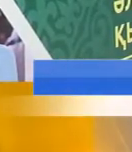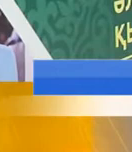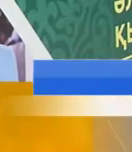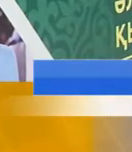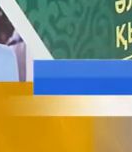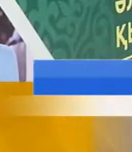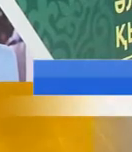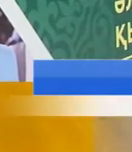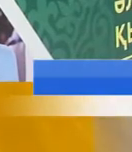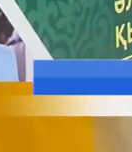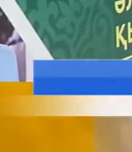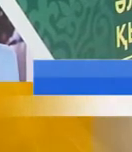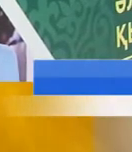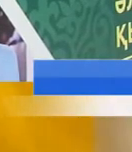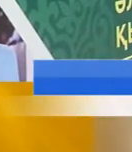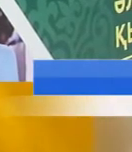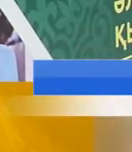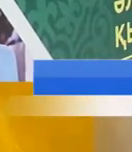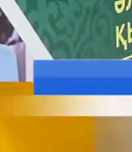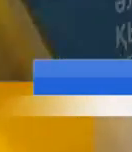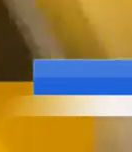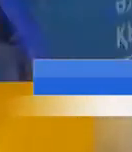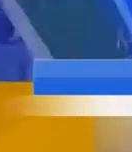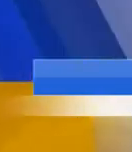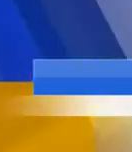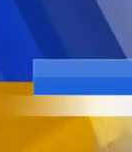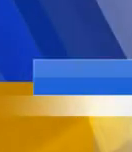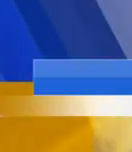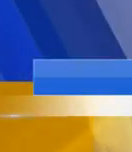жерде төзімділікті қажет етеді.